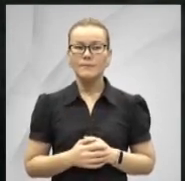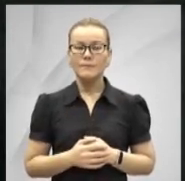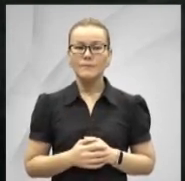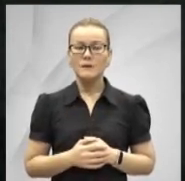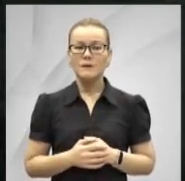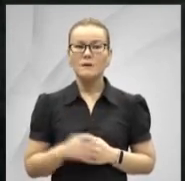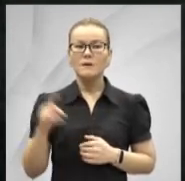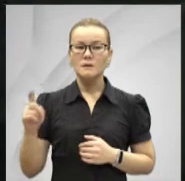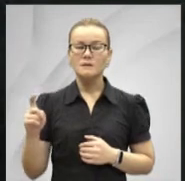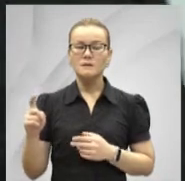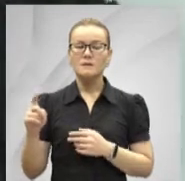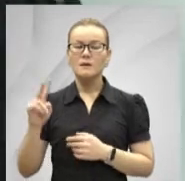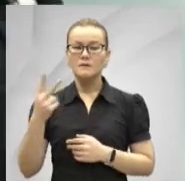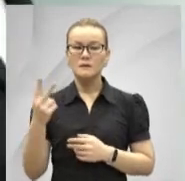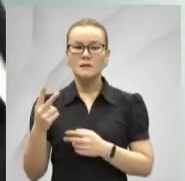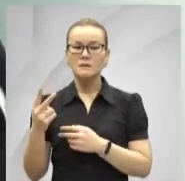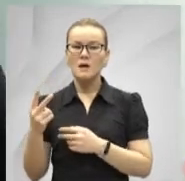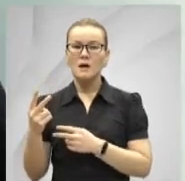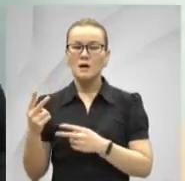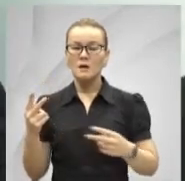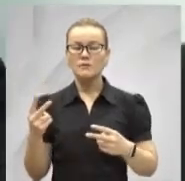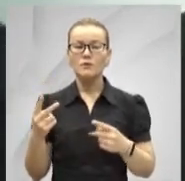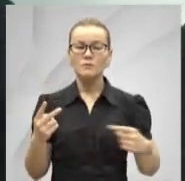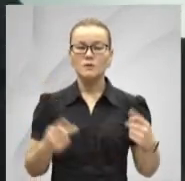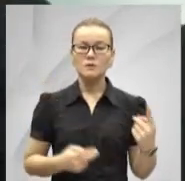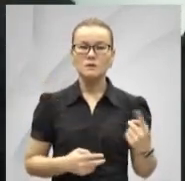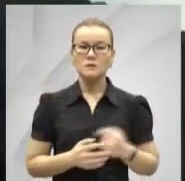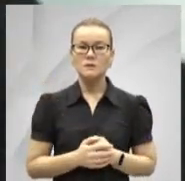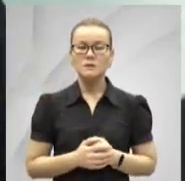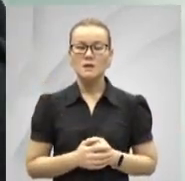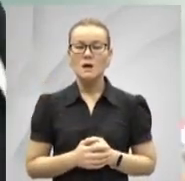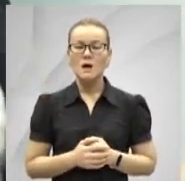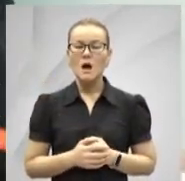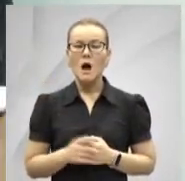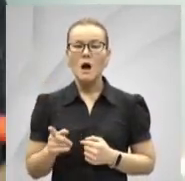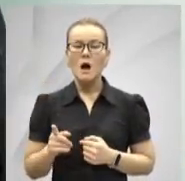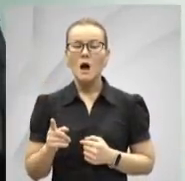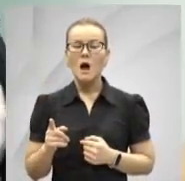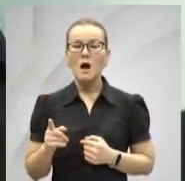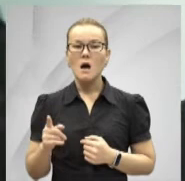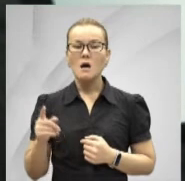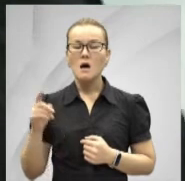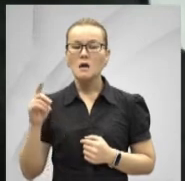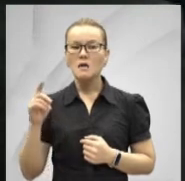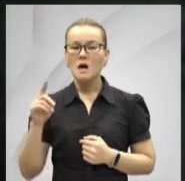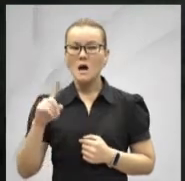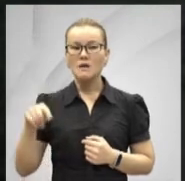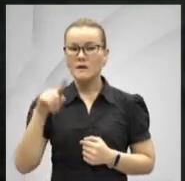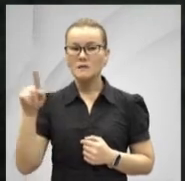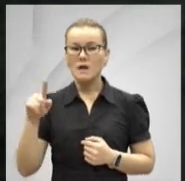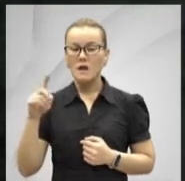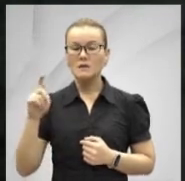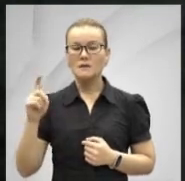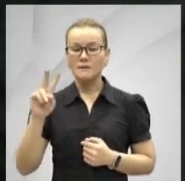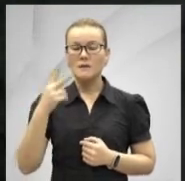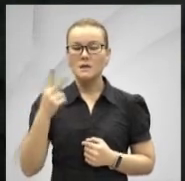Х в квадрате равно минус 1. Как вы видите, квадрат не может быть числом отрицательным, соответственно, у данного